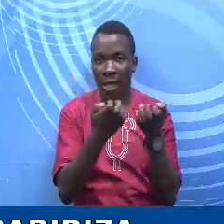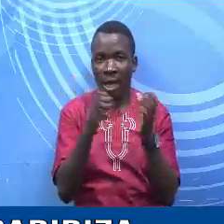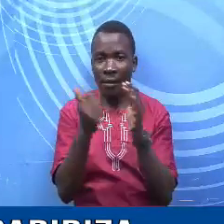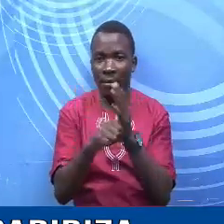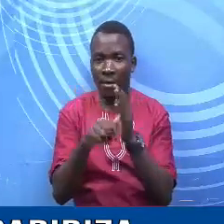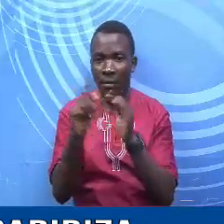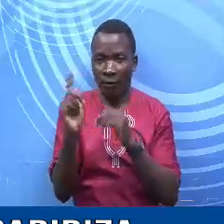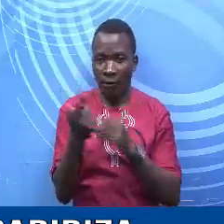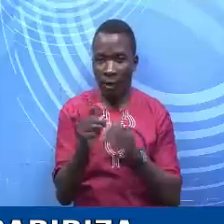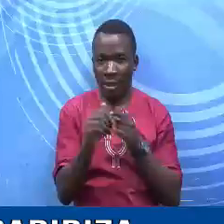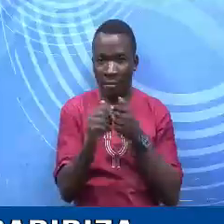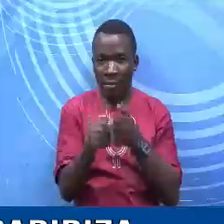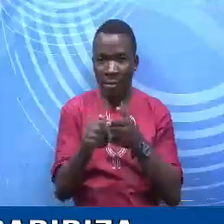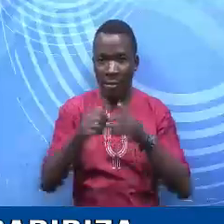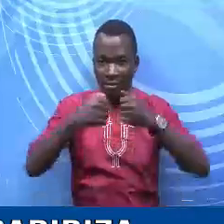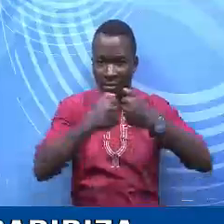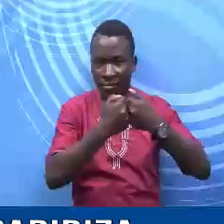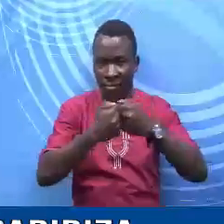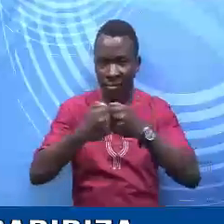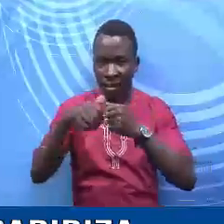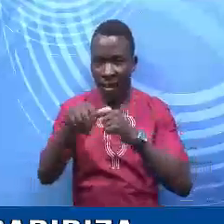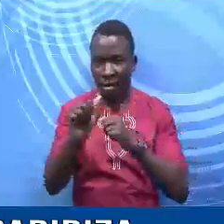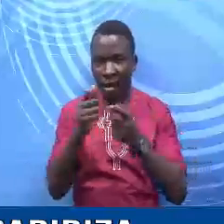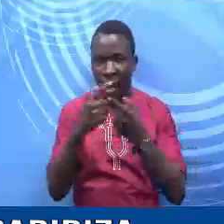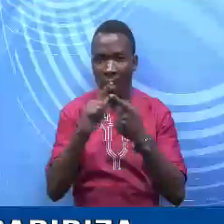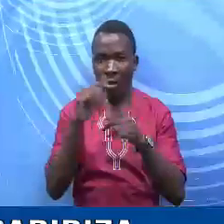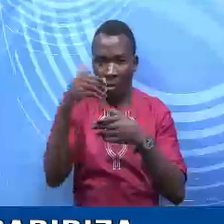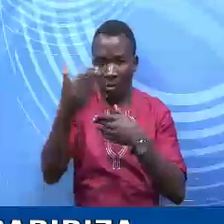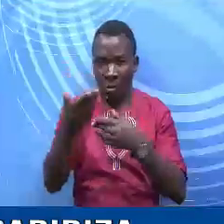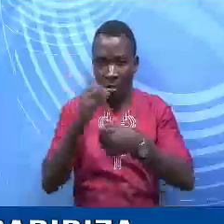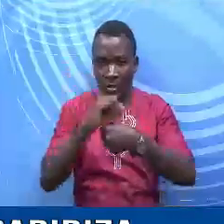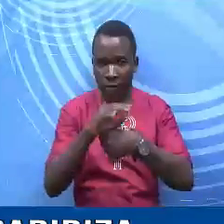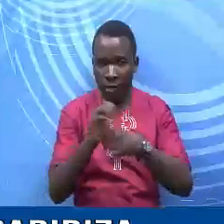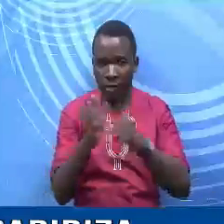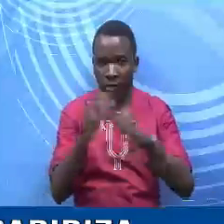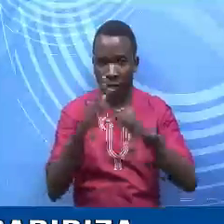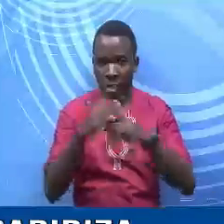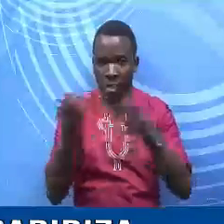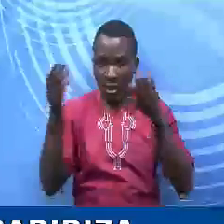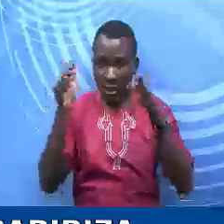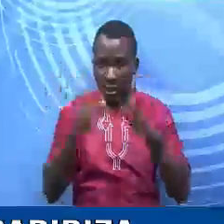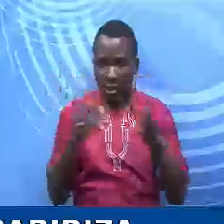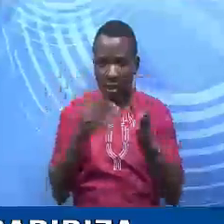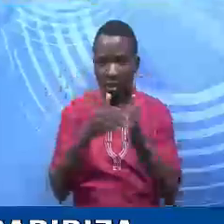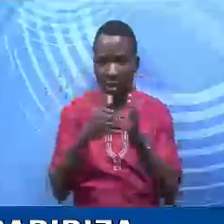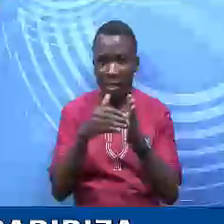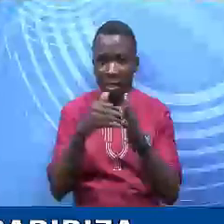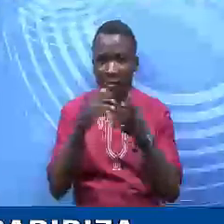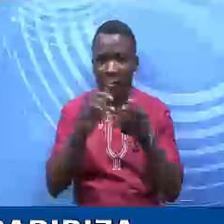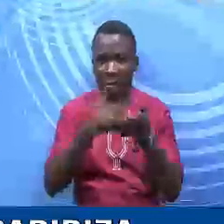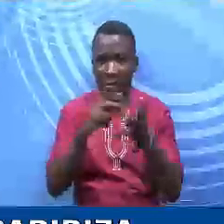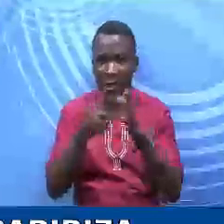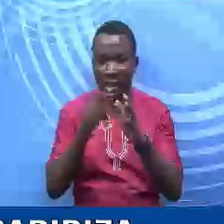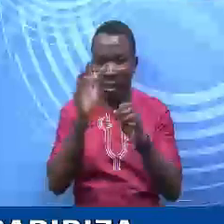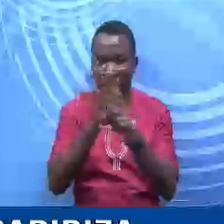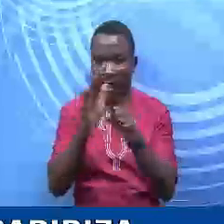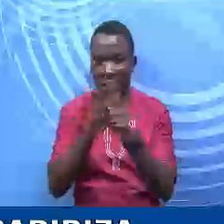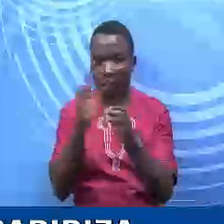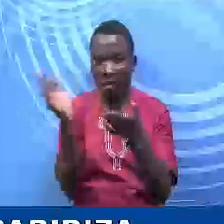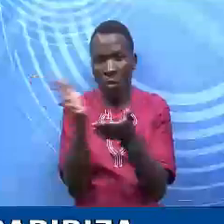ubuyobozi buzahangana nacyo. Gusa nyuma yaho COVID-19 yaziye ngo yagiye ikoma mu nkokora myinshi mu mishinga guca uyu muco wo